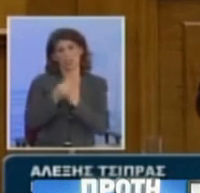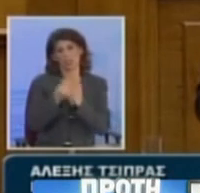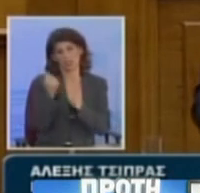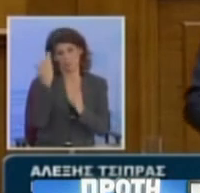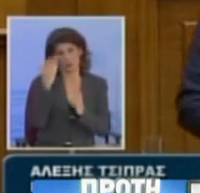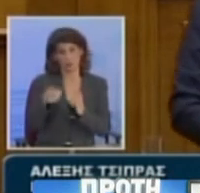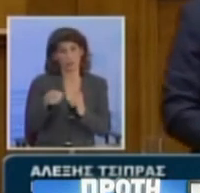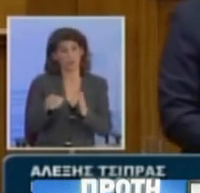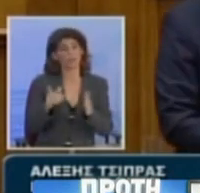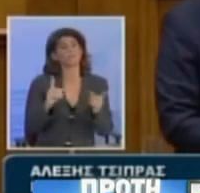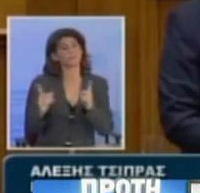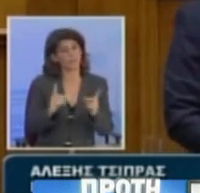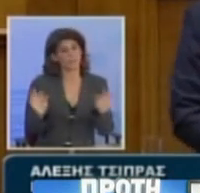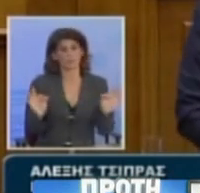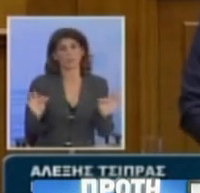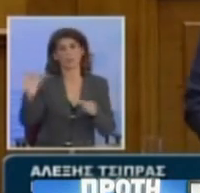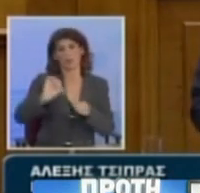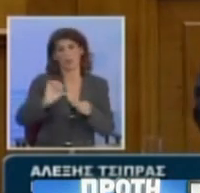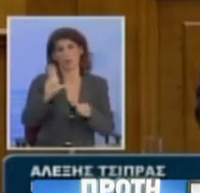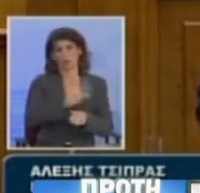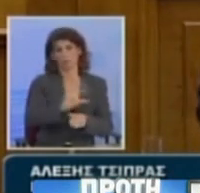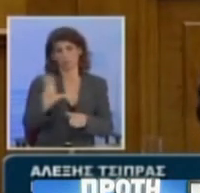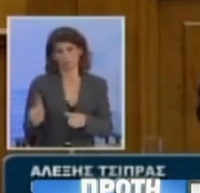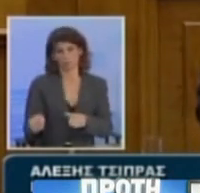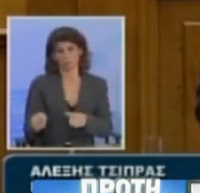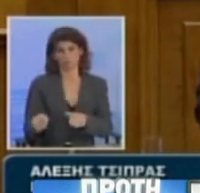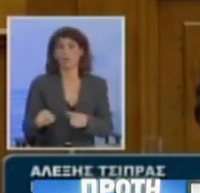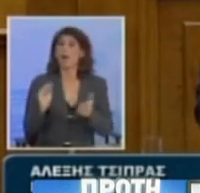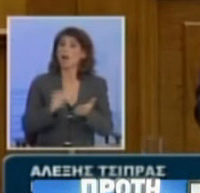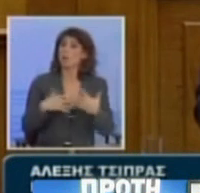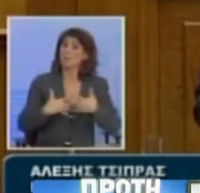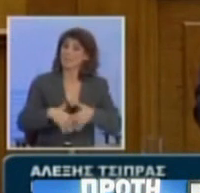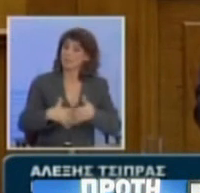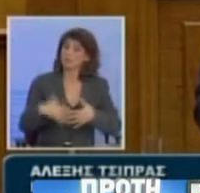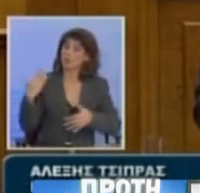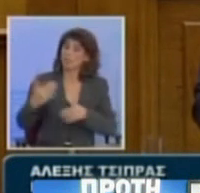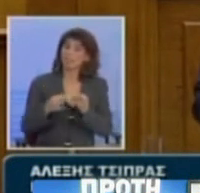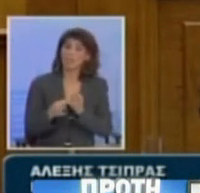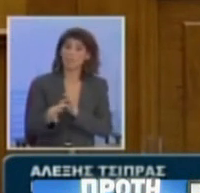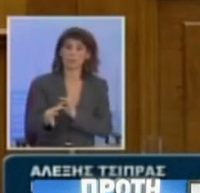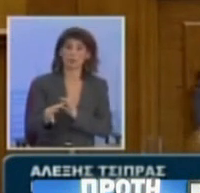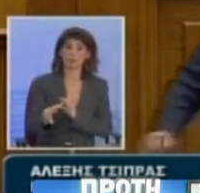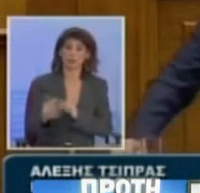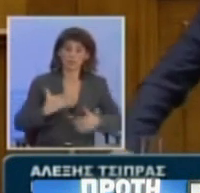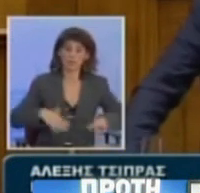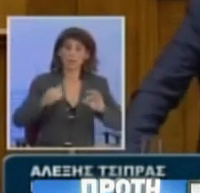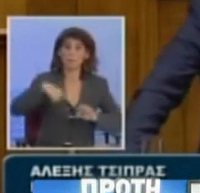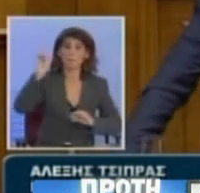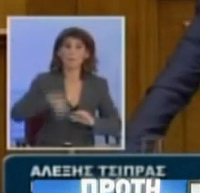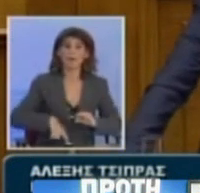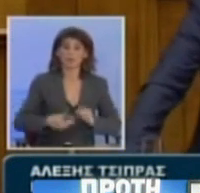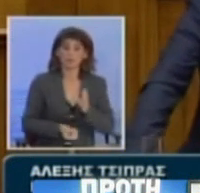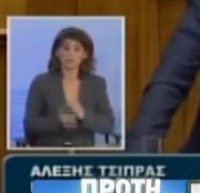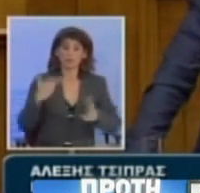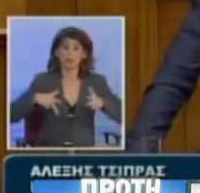ρύθμιση έχουμε επεξεργαστεί και για το νερό. Έχουμε επίσης επεξεργαστεί και θα εφαρμόσουμε από τις πρώτες μέρες της νέας